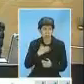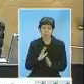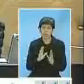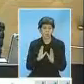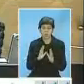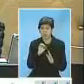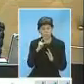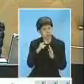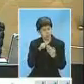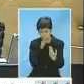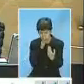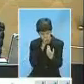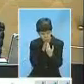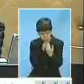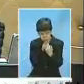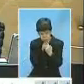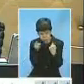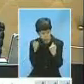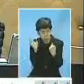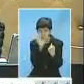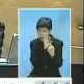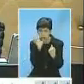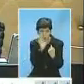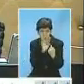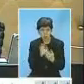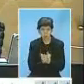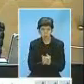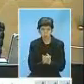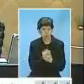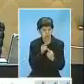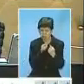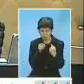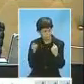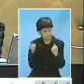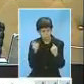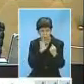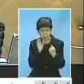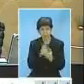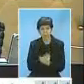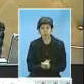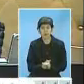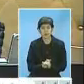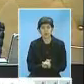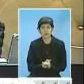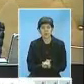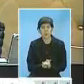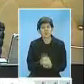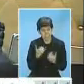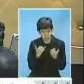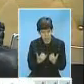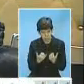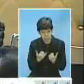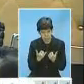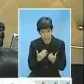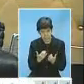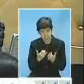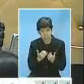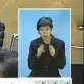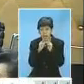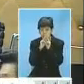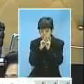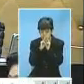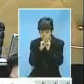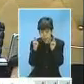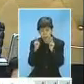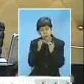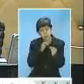ว่าท่านสุนัยเอาเฉพาะในประเด็นเราได้ไหมครับผมว่าถ้าออกไปไกลเนี่ยนะครับ ไม่ไกลครับท่านครับ อันนี้เขากำลังกรรมธิการก